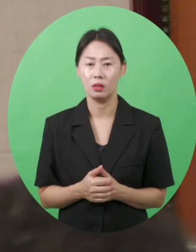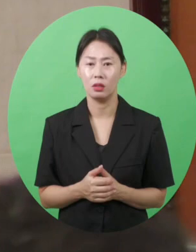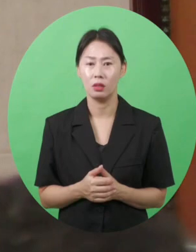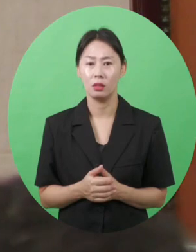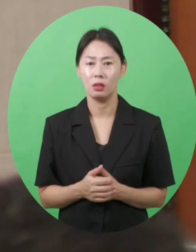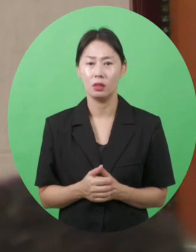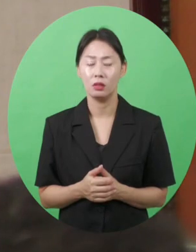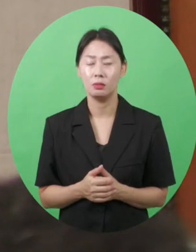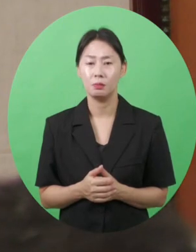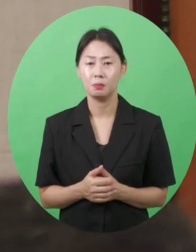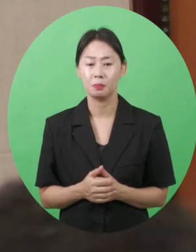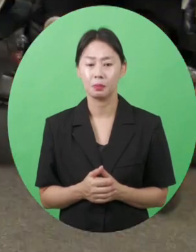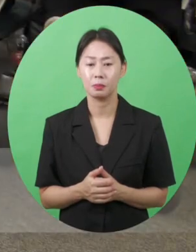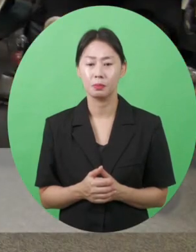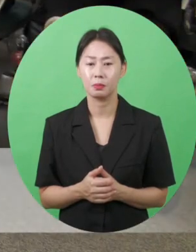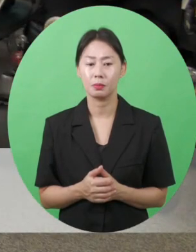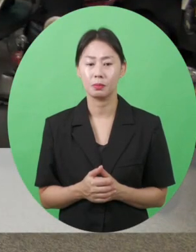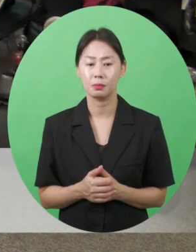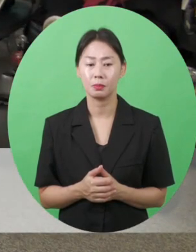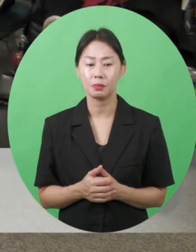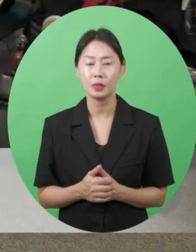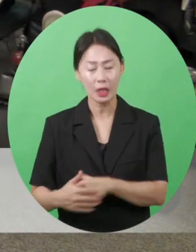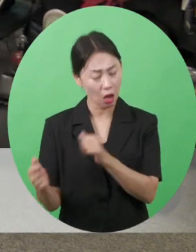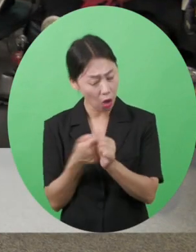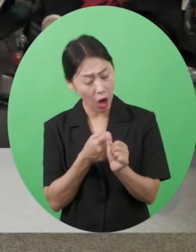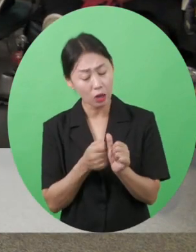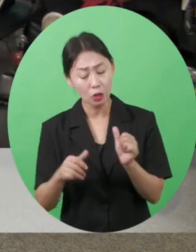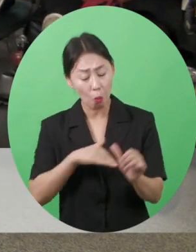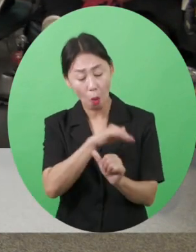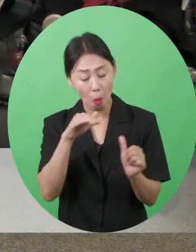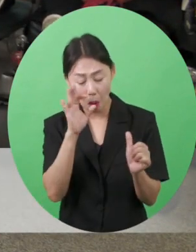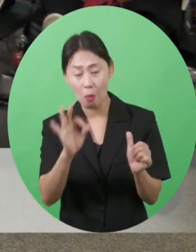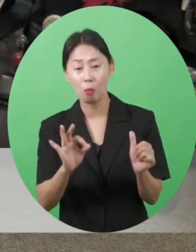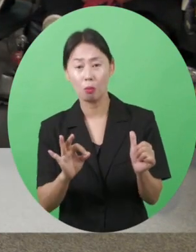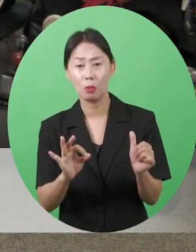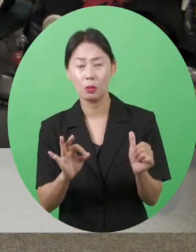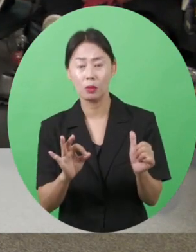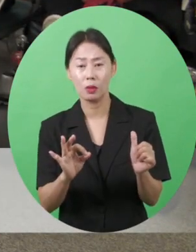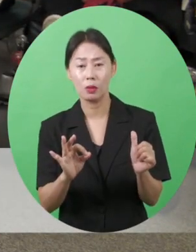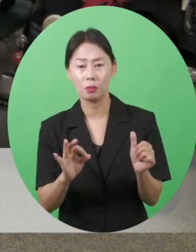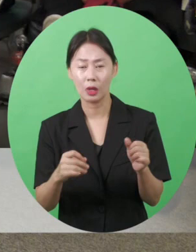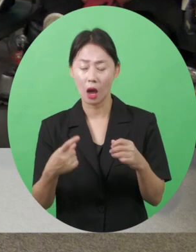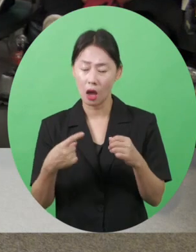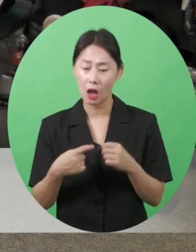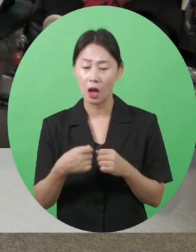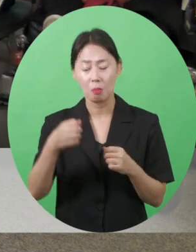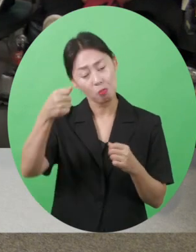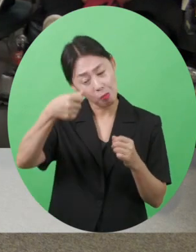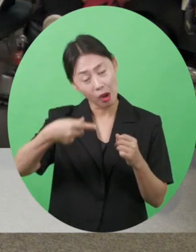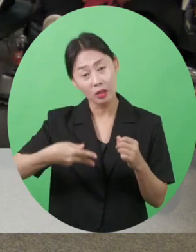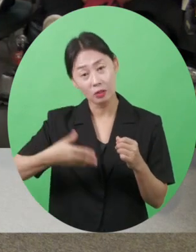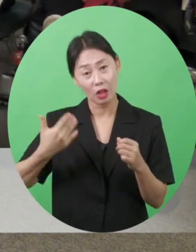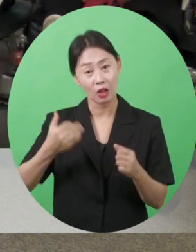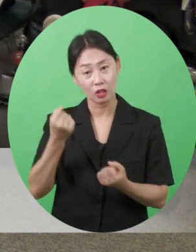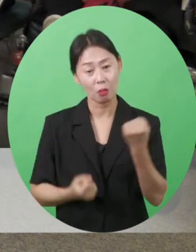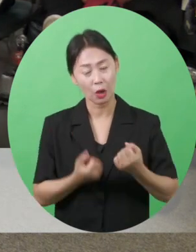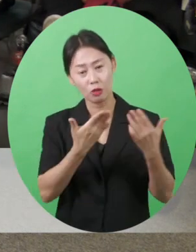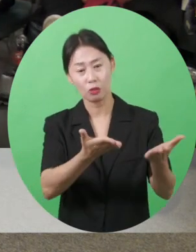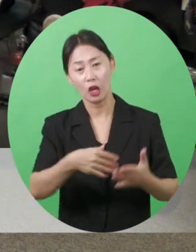그런 상황들입니다. 그 학대 현황 관련돼서 몇 가지 점만 좀 말씀을 드려보겠습니다.